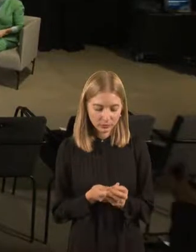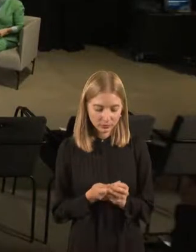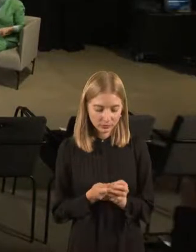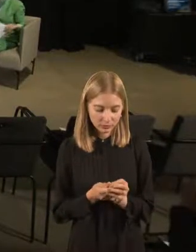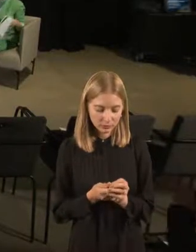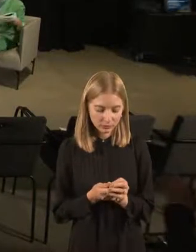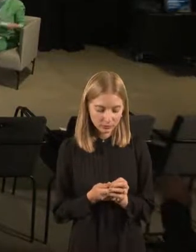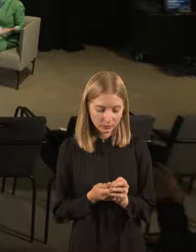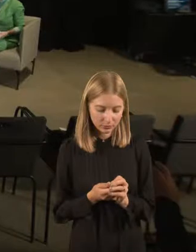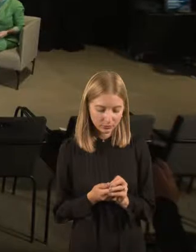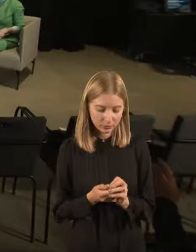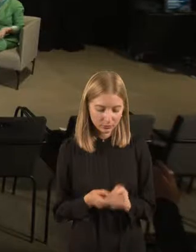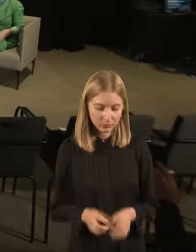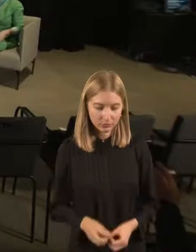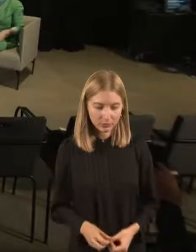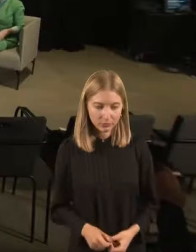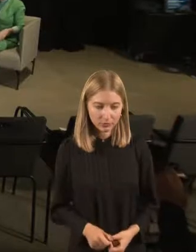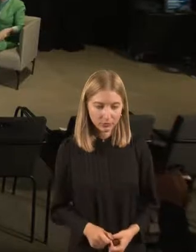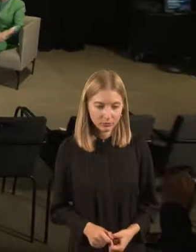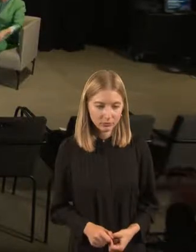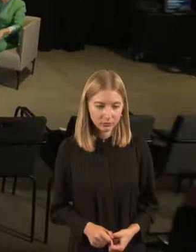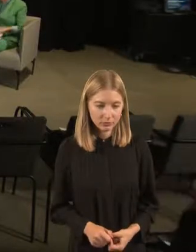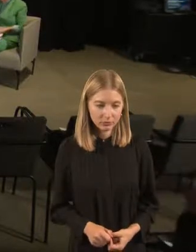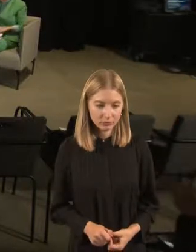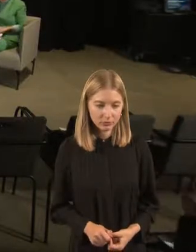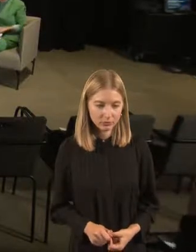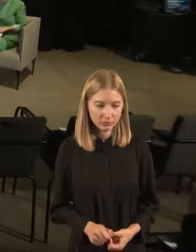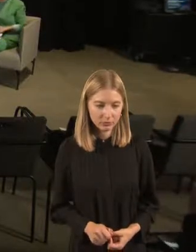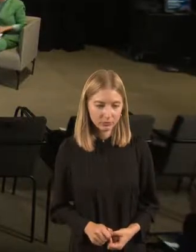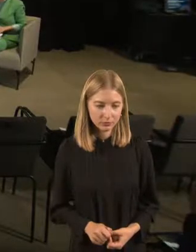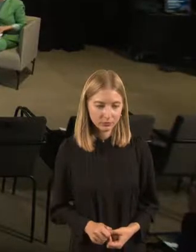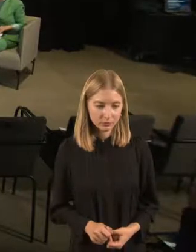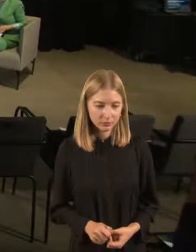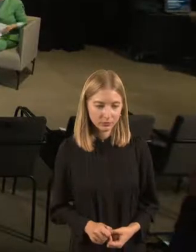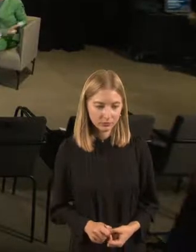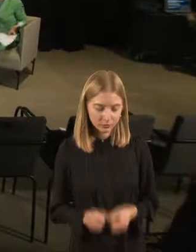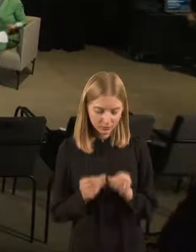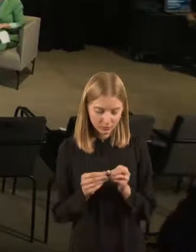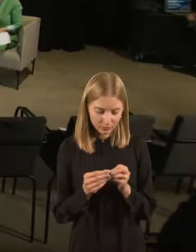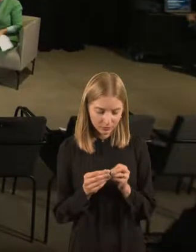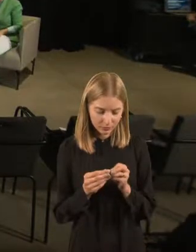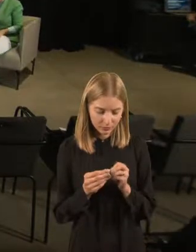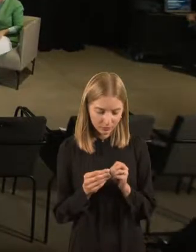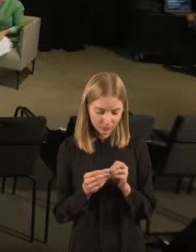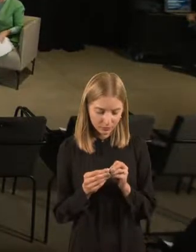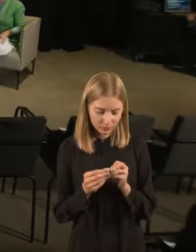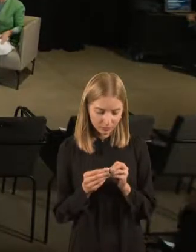yra. Palaukite, paims. Ar turit? Gerai, turit.